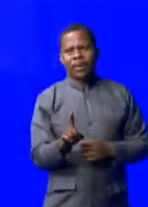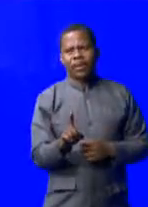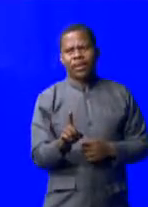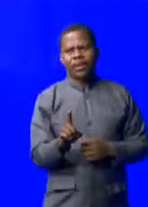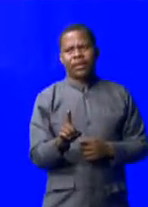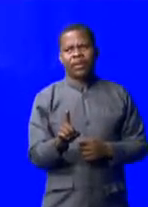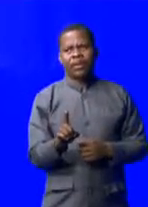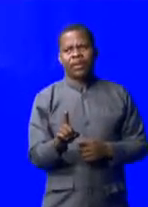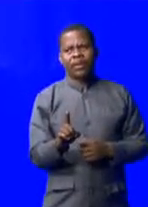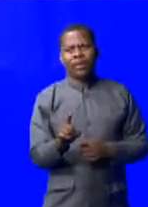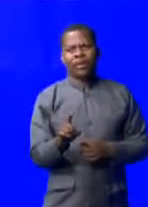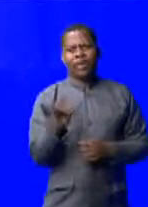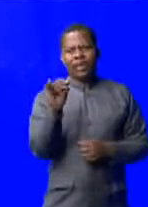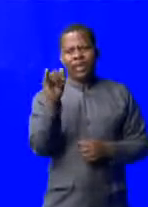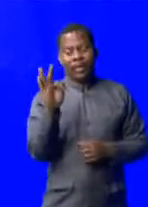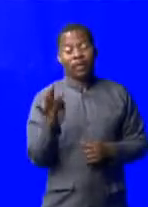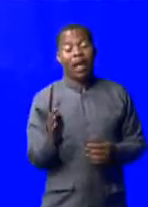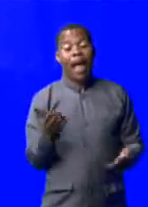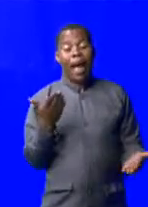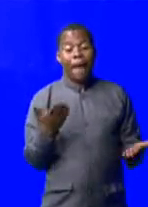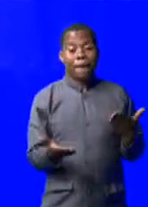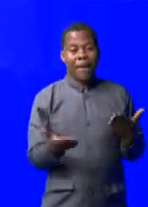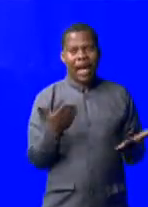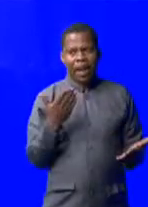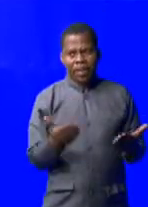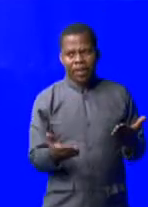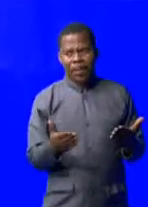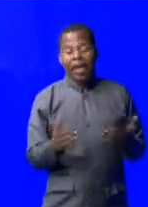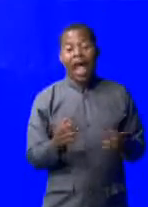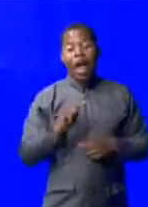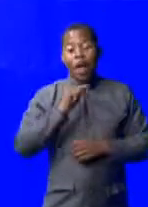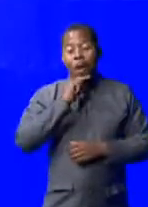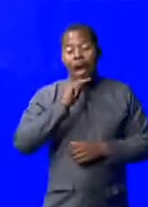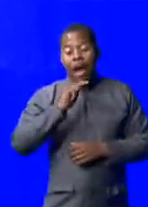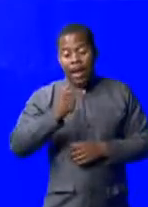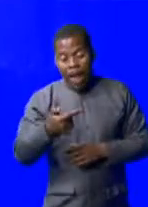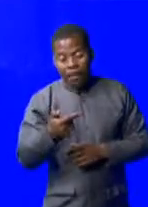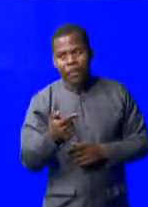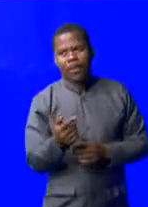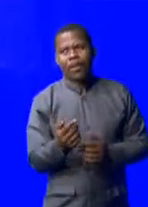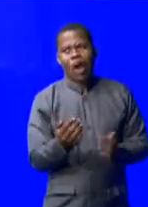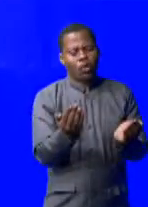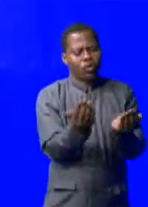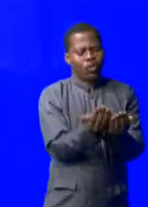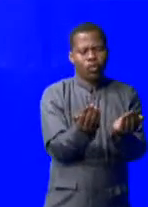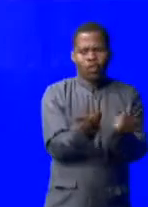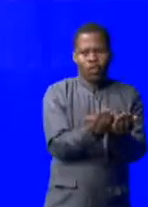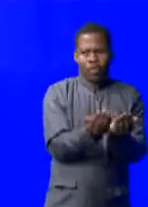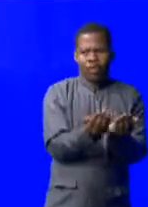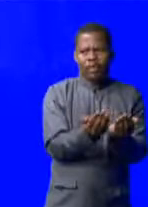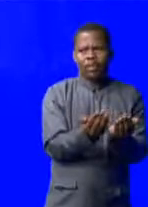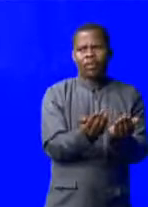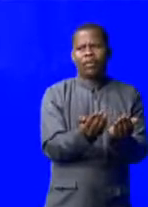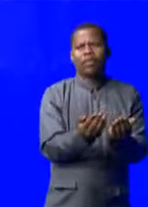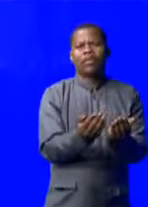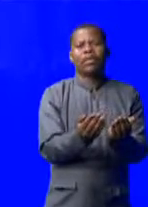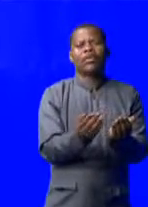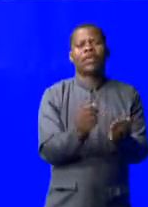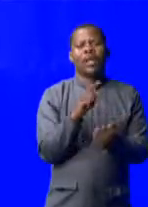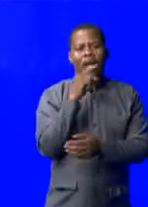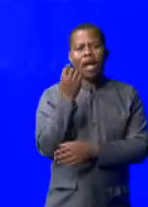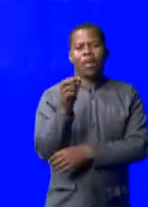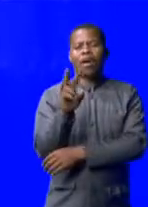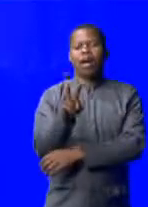ngakwenta silo sikhulu asibukele indzaba yakavula amasango silo sikhulu ukutota emfundo lengaphansi kwelijele silo sikhulu ukuthi naso